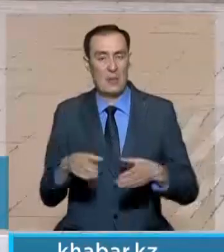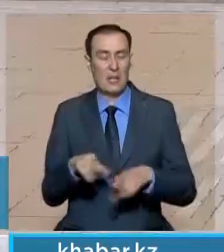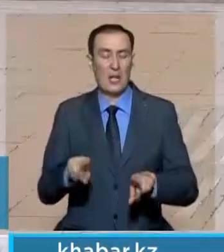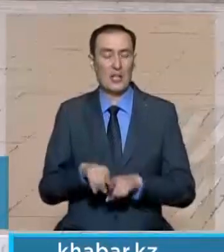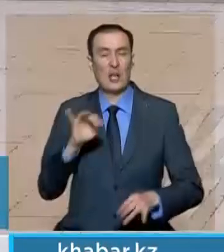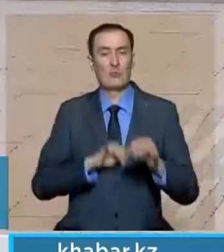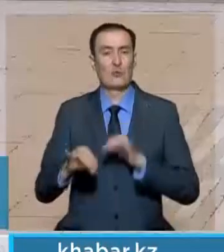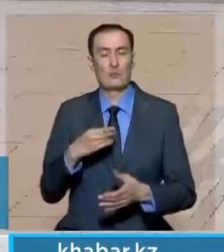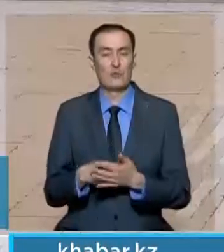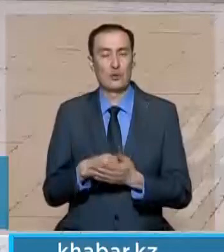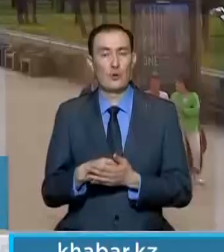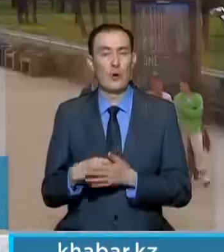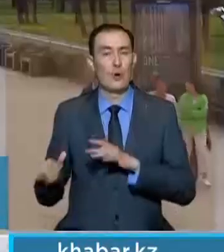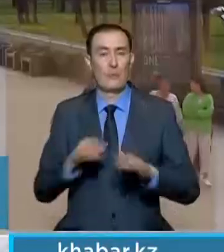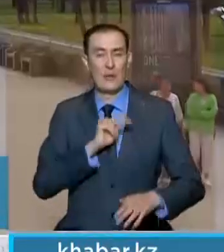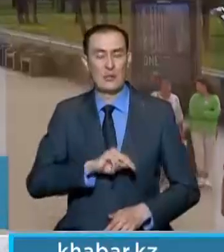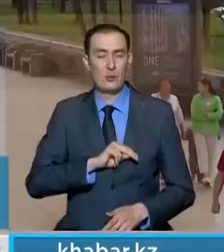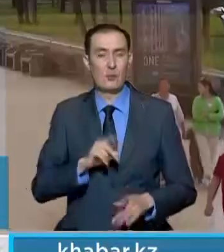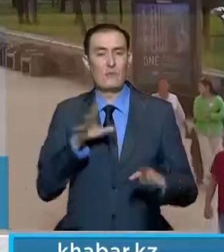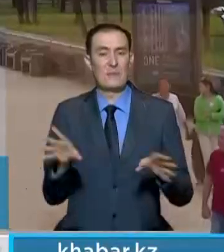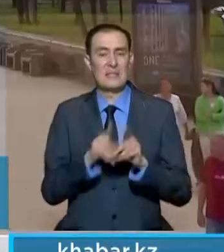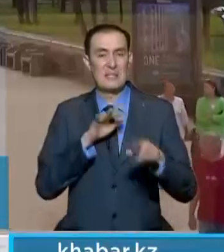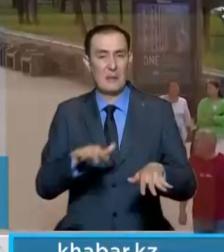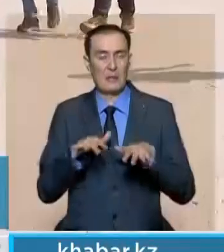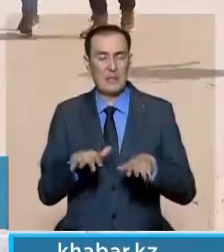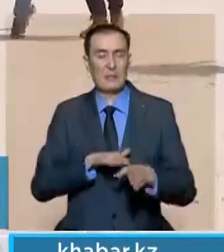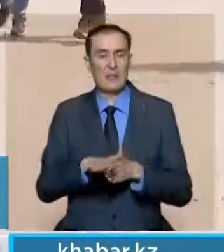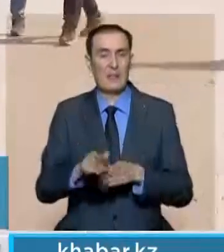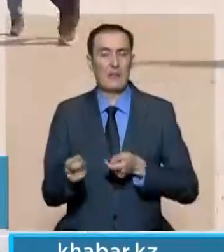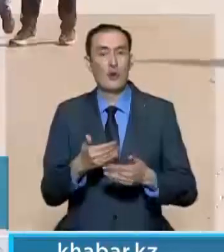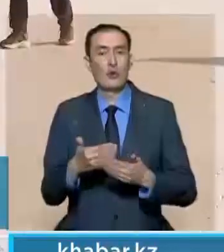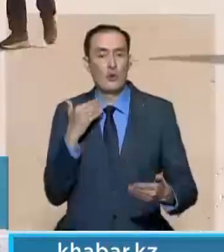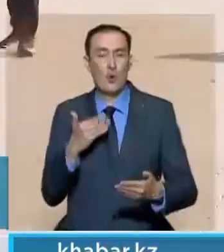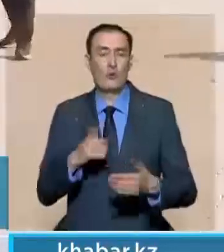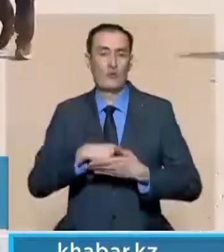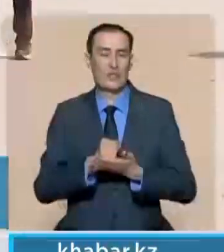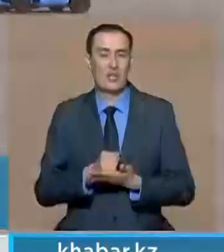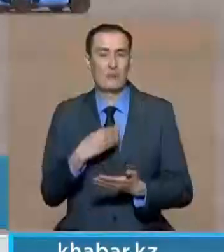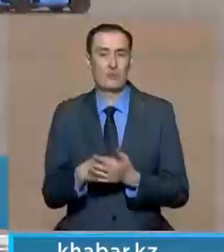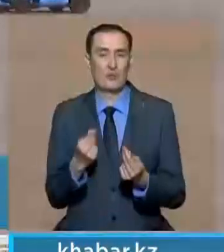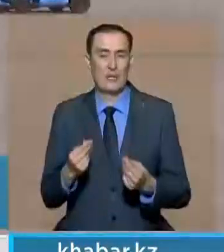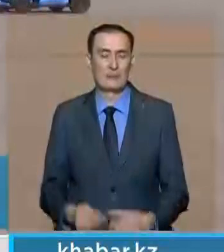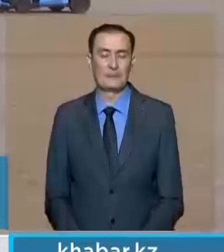также обсуждать бюджетную политику парламенту совместно с исполнительной властью до получения проекта бюджета.